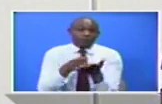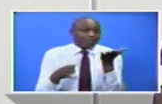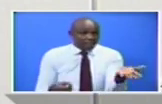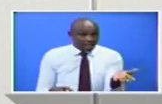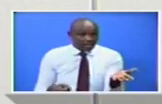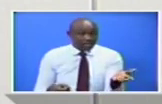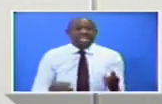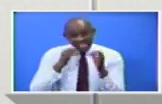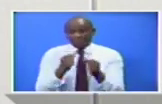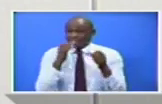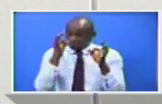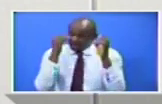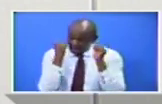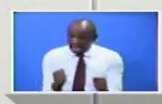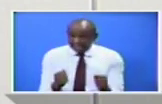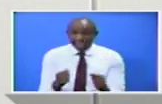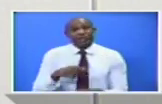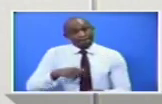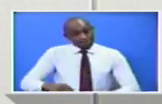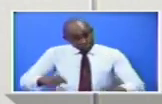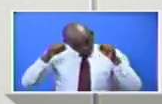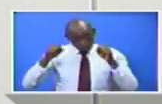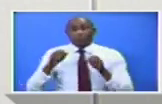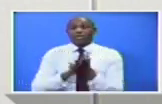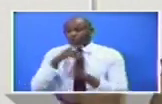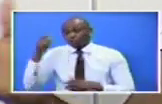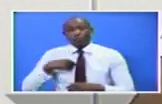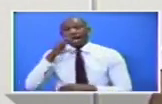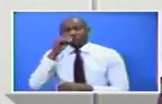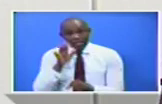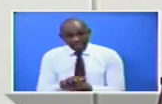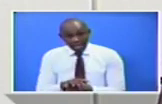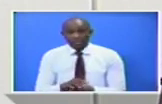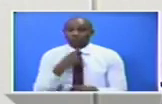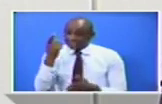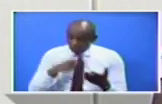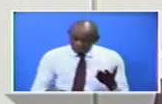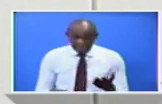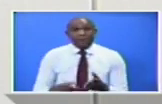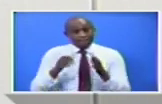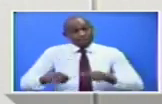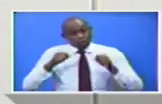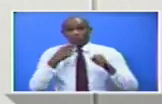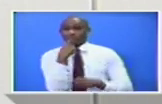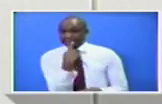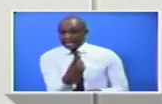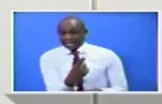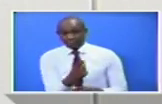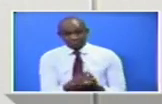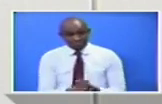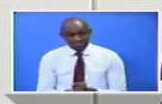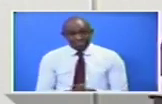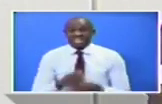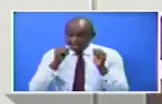Kwa ikishindikana, tutaenda kwa mkubwa brother Francis Atuli. Atazungumza na yule mwajiri na pia yule mfanyikazi.